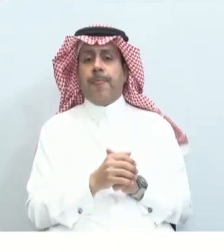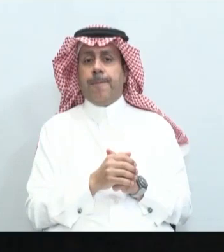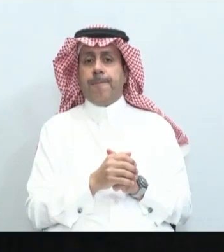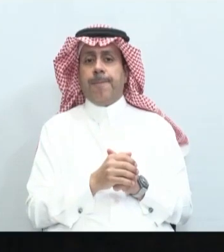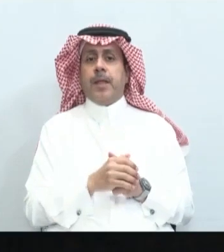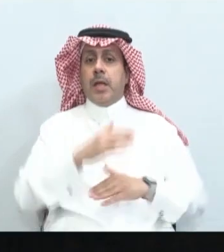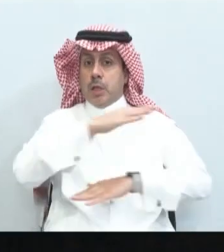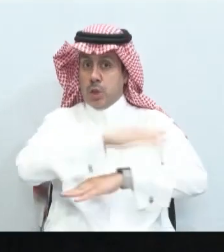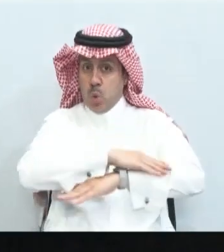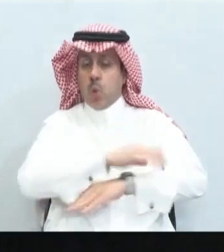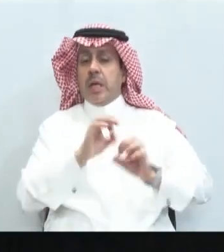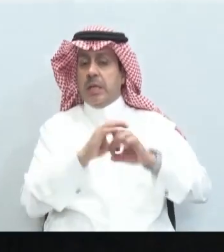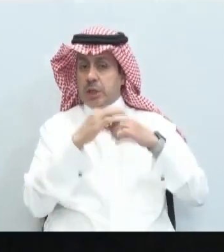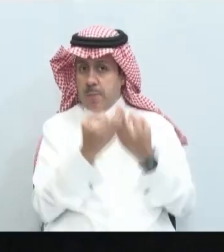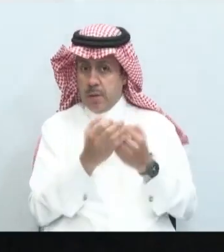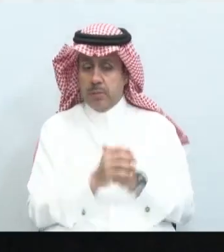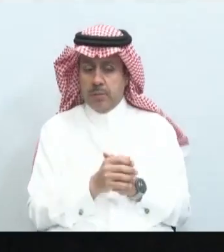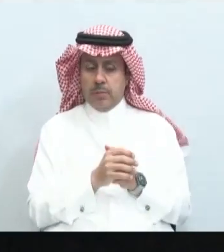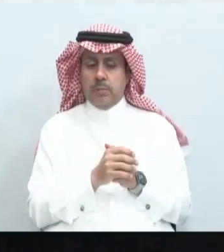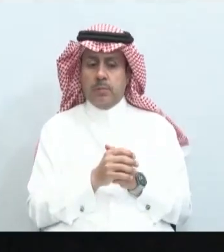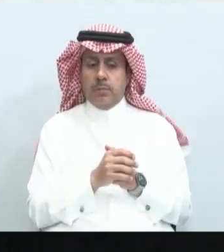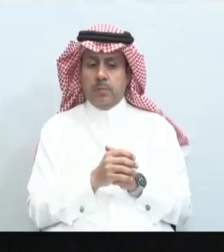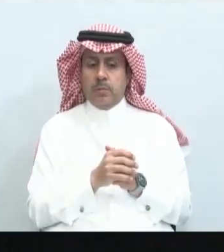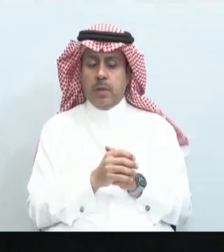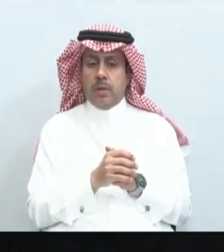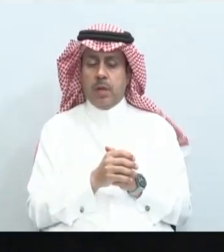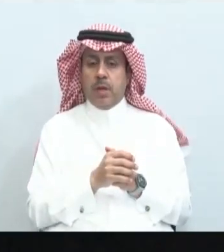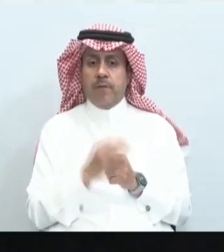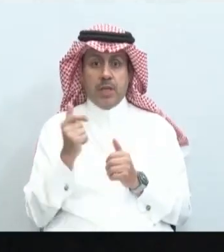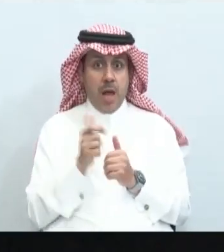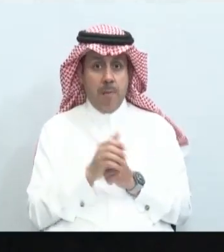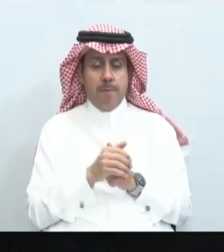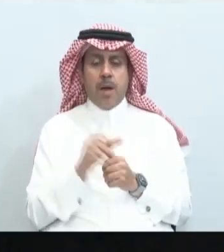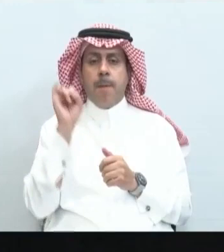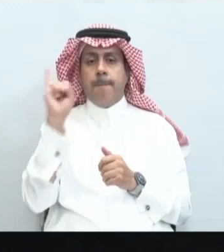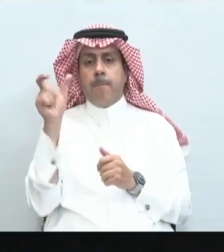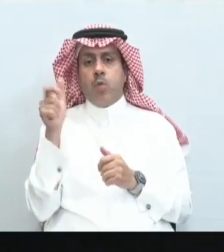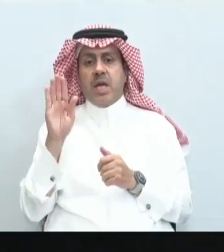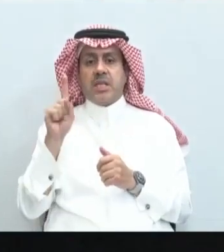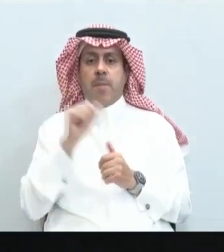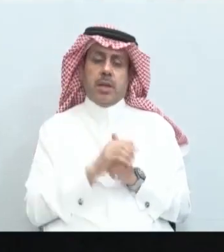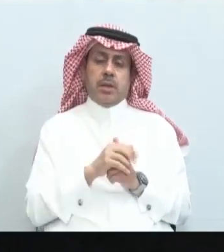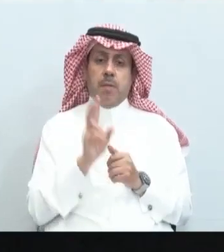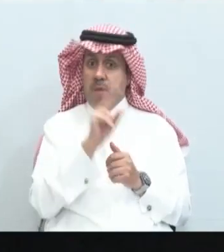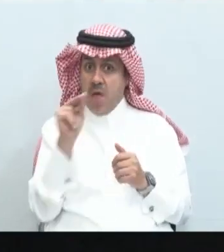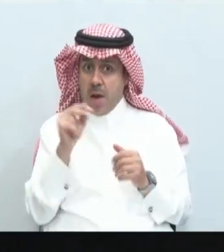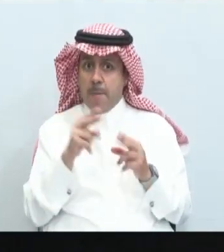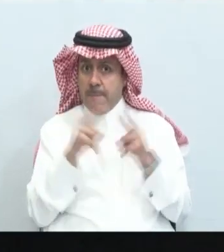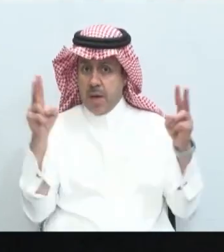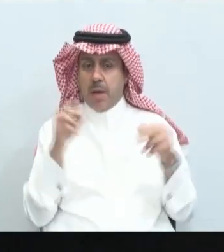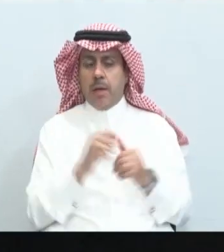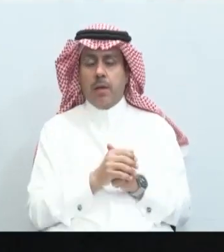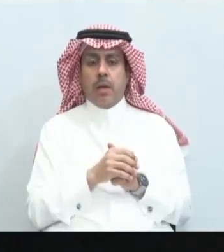السلوك الاجتماعي للسلوك القانوني في جانب المناسبات ومثلنا على ذلك بمثال من